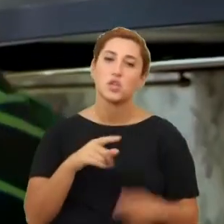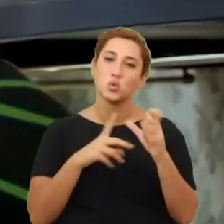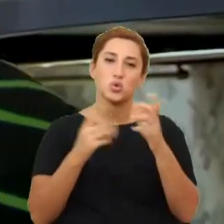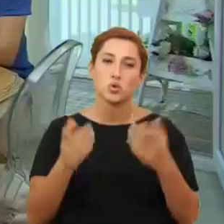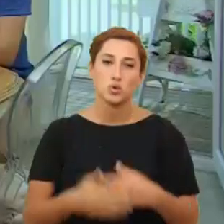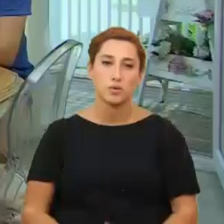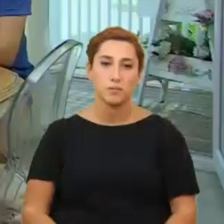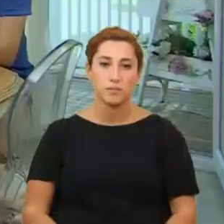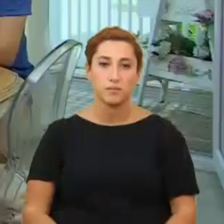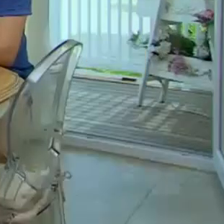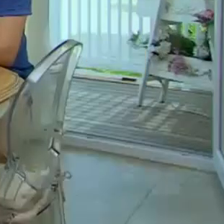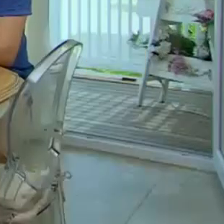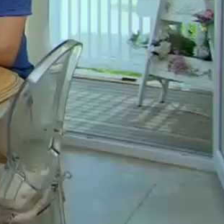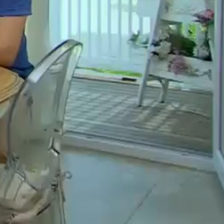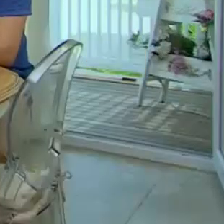Şükrü.